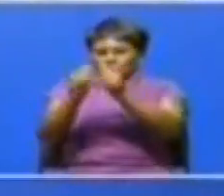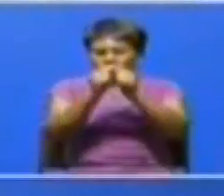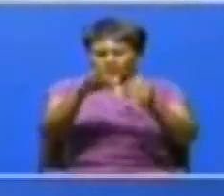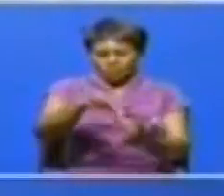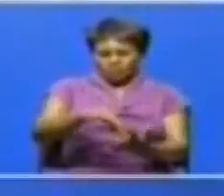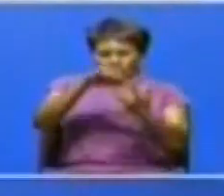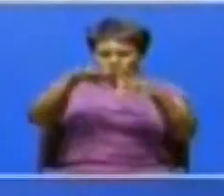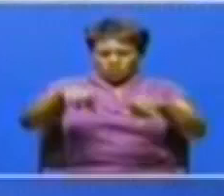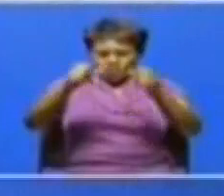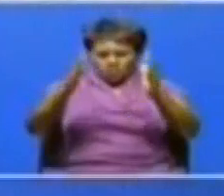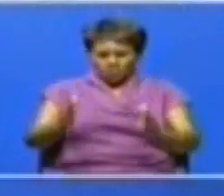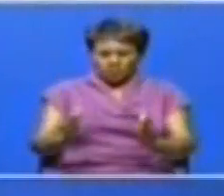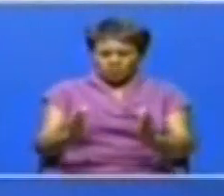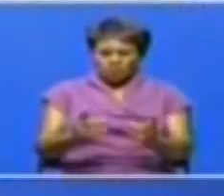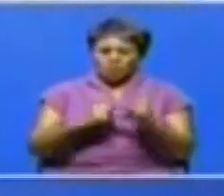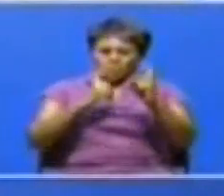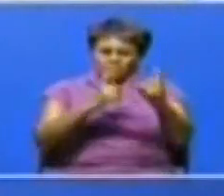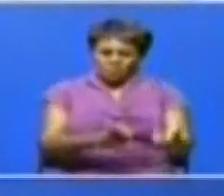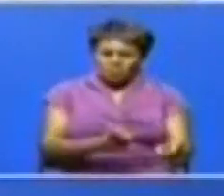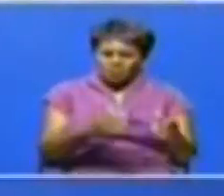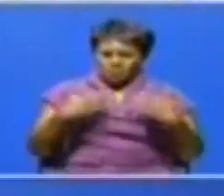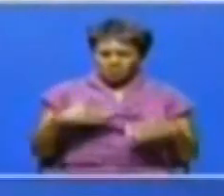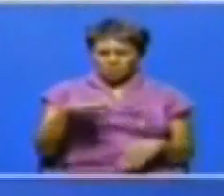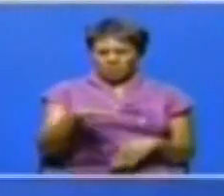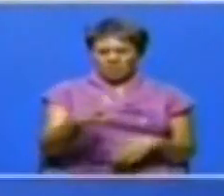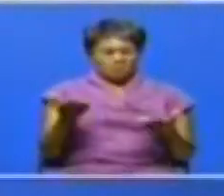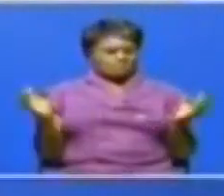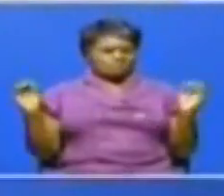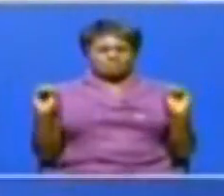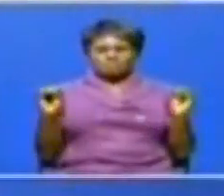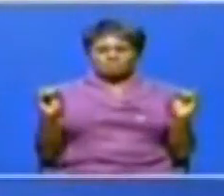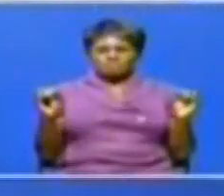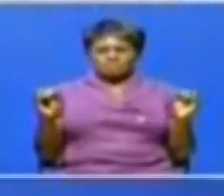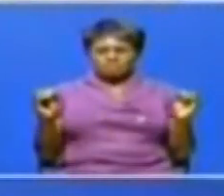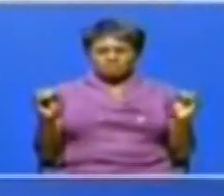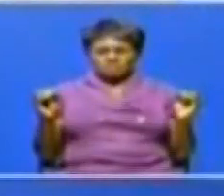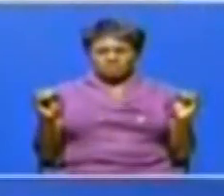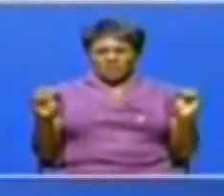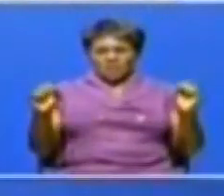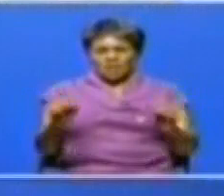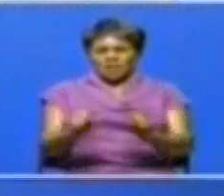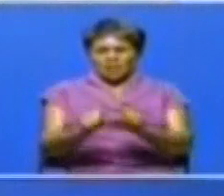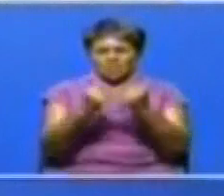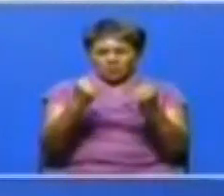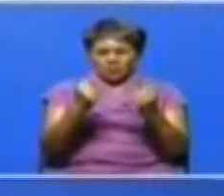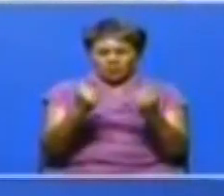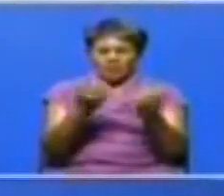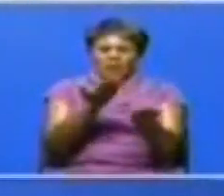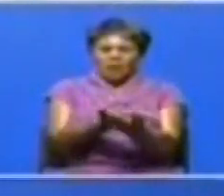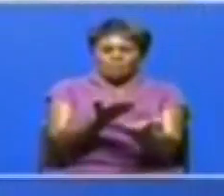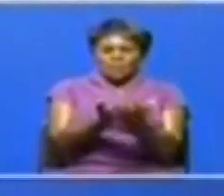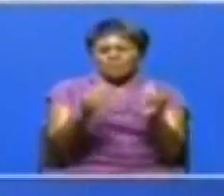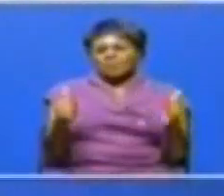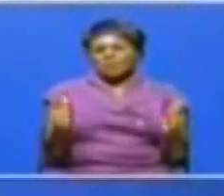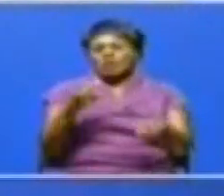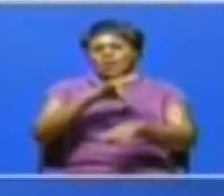chairman, vice chairman. Hiyo nyingine mambo ya kuzawandi watu, hiyo haiko hapa kwa Jubilee. Sisi vile kunafanyika ni hivi, kama uja apply kwa